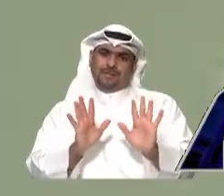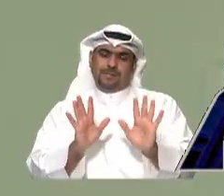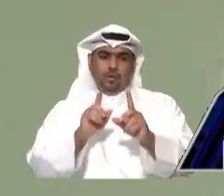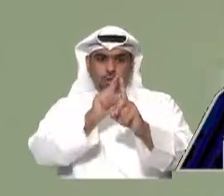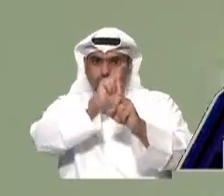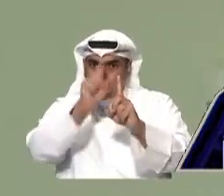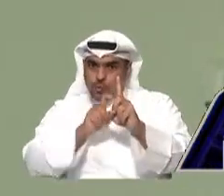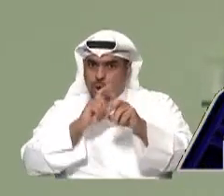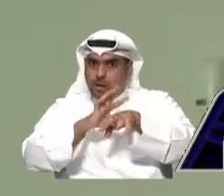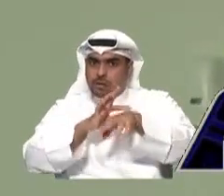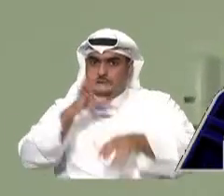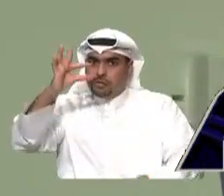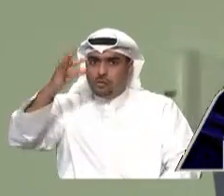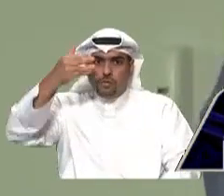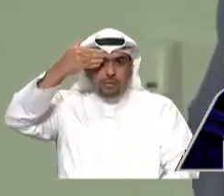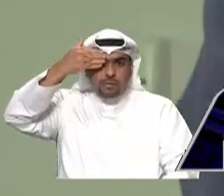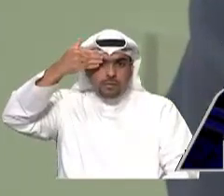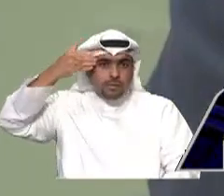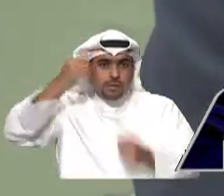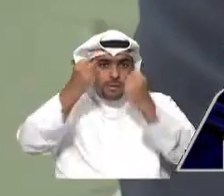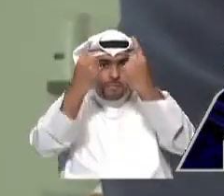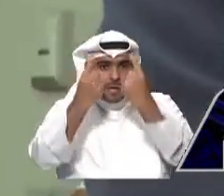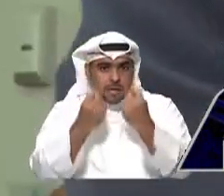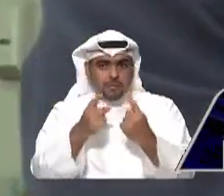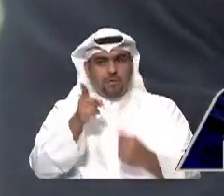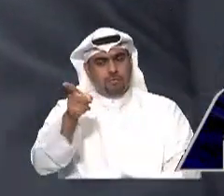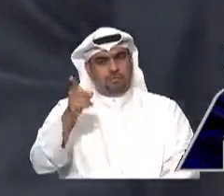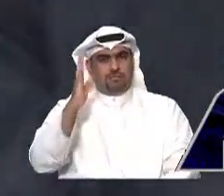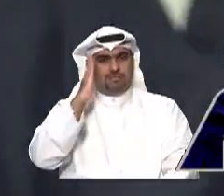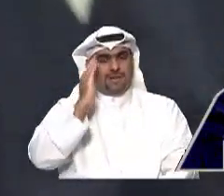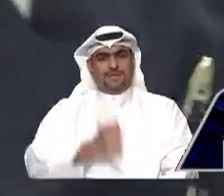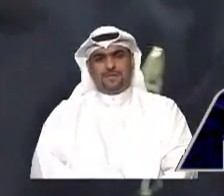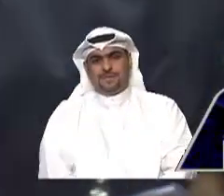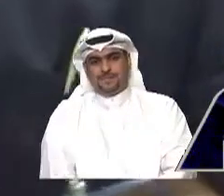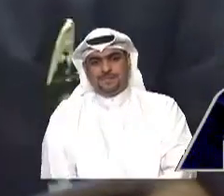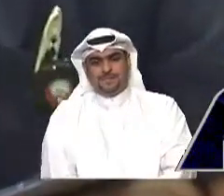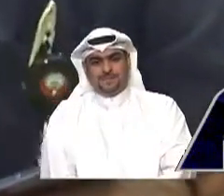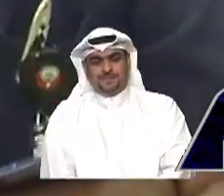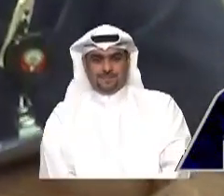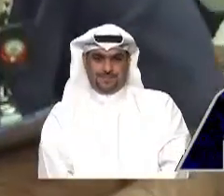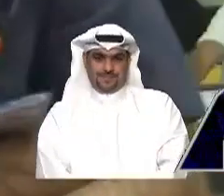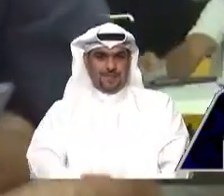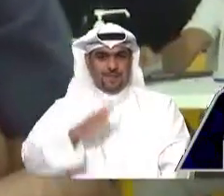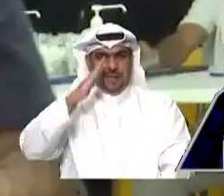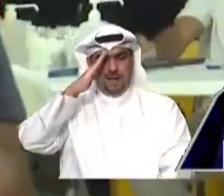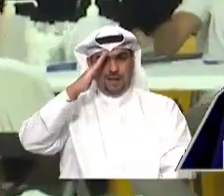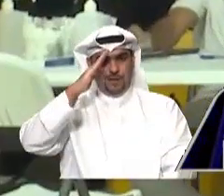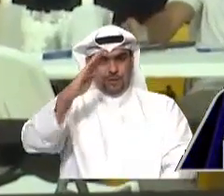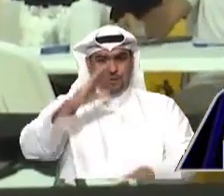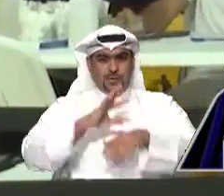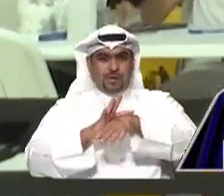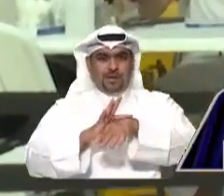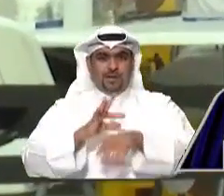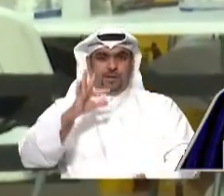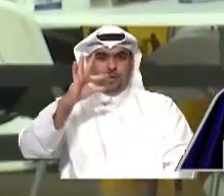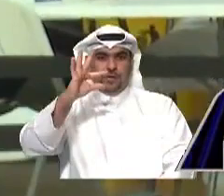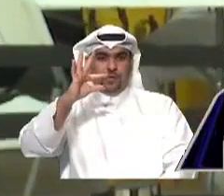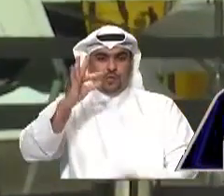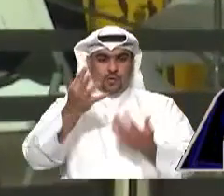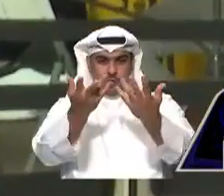وندعو طبعا للتطعيم لجميع الفئات. كل الشكر والتقدير للدكتور علي جواد رئيس